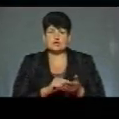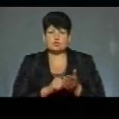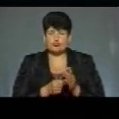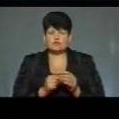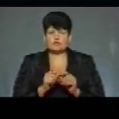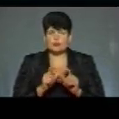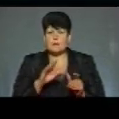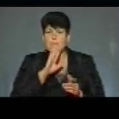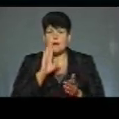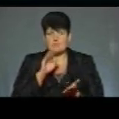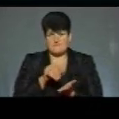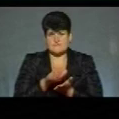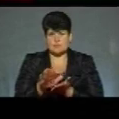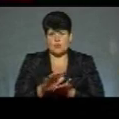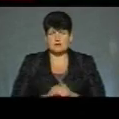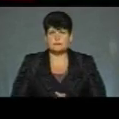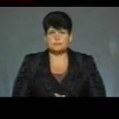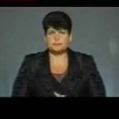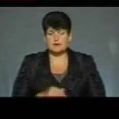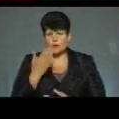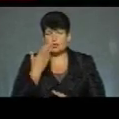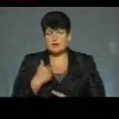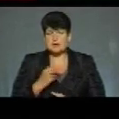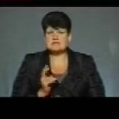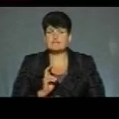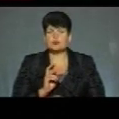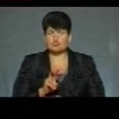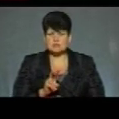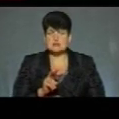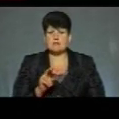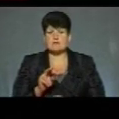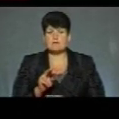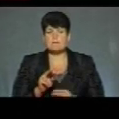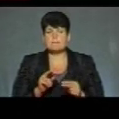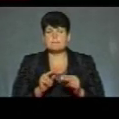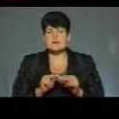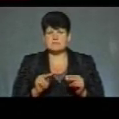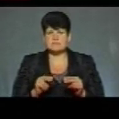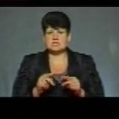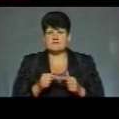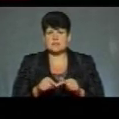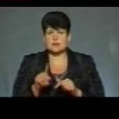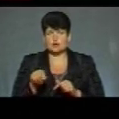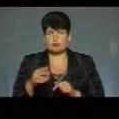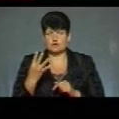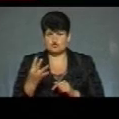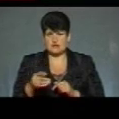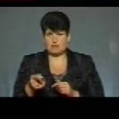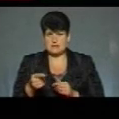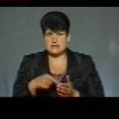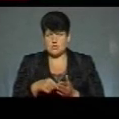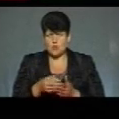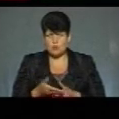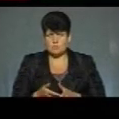школи мамі відмовили. Коли я звернулася в педіатричне відділення номер 4 міста Тернополя